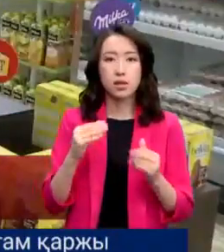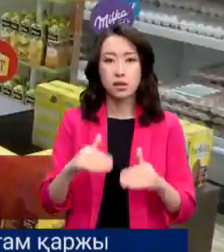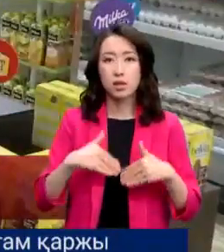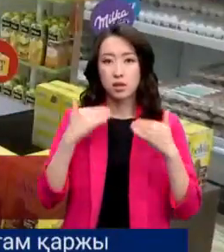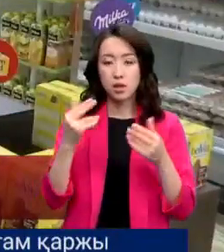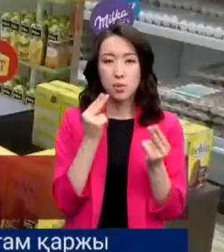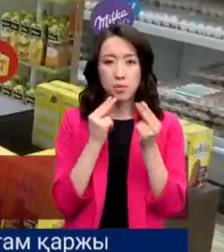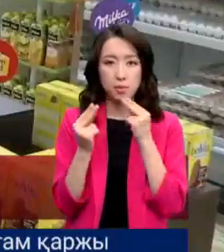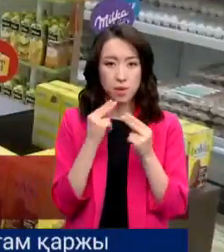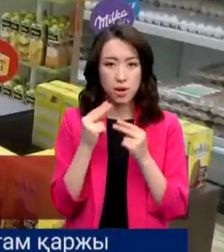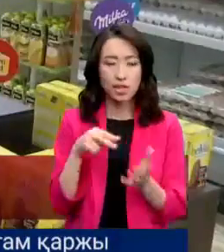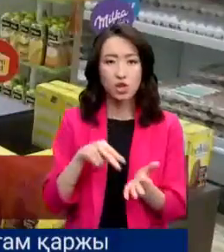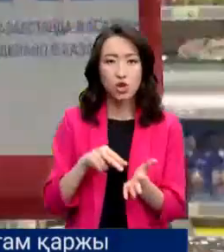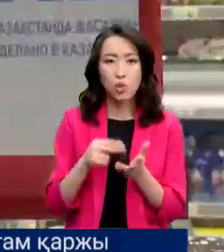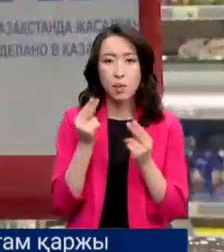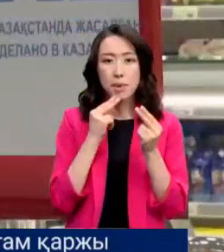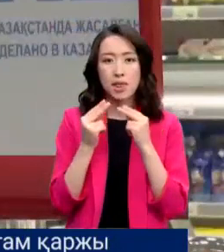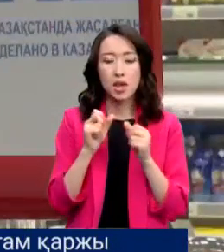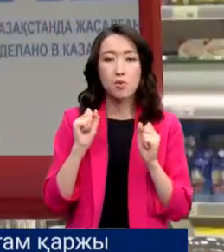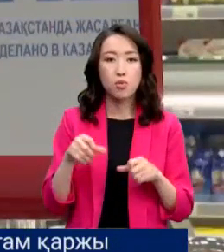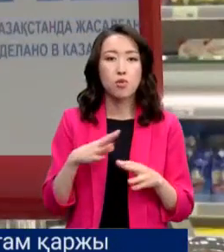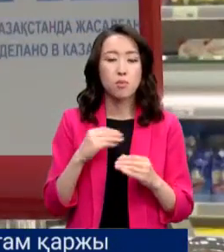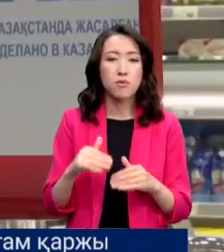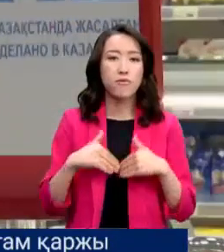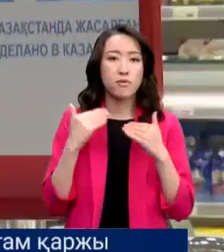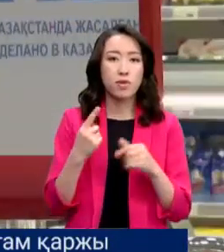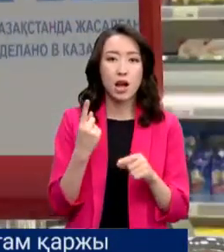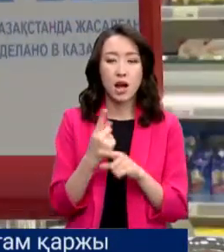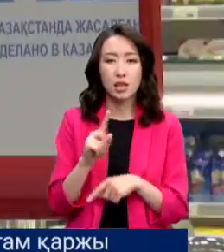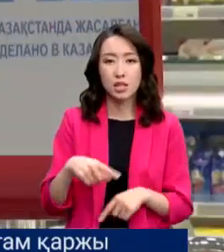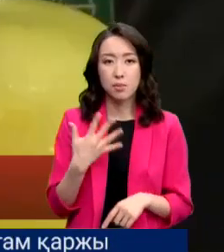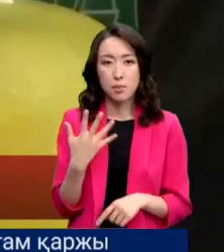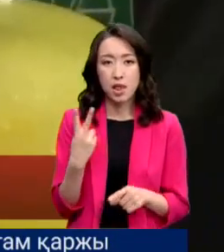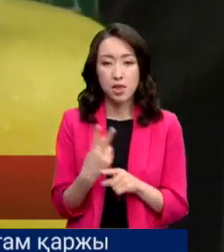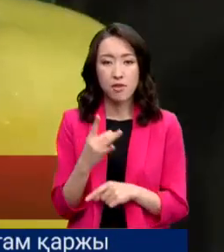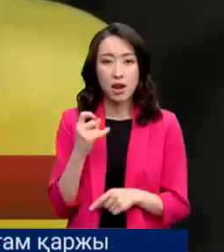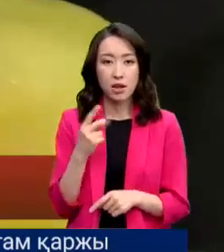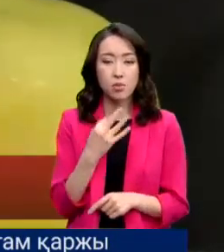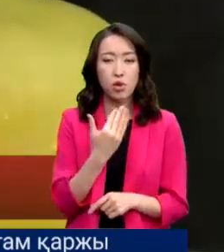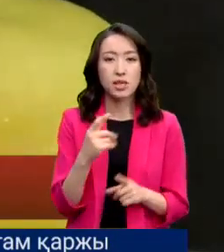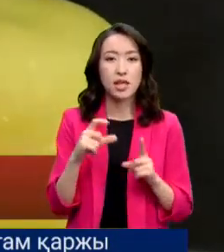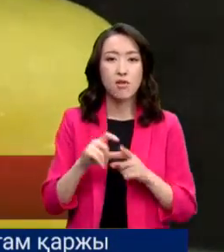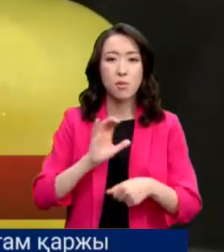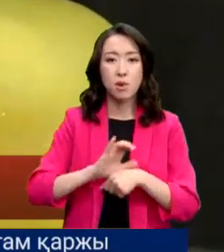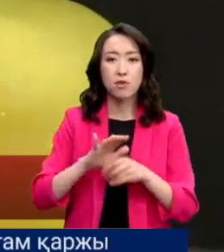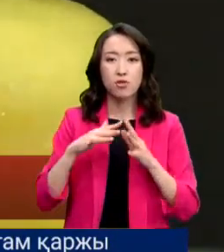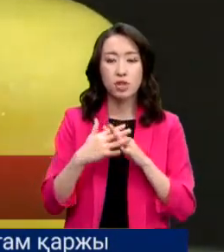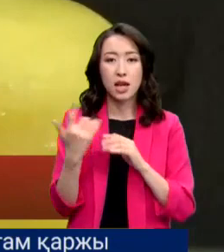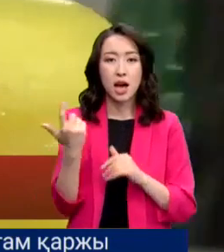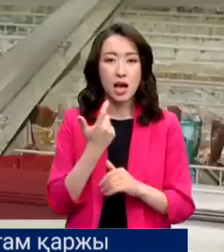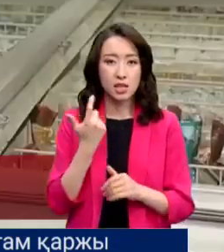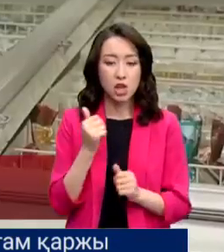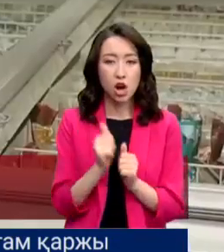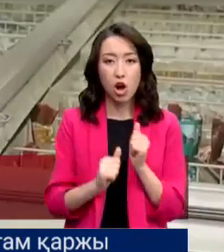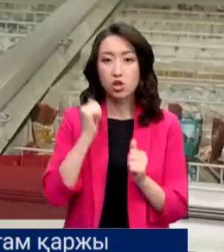группу продовольственных товаров. Стоимость продуктов питания может вырасти в 1,5-2 раза, заявляют эксперты. По их словам, производство сельскохозяйственной